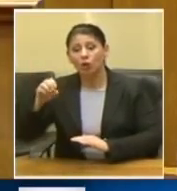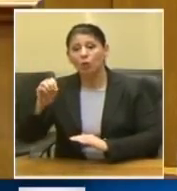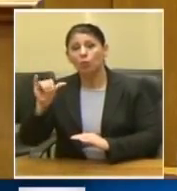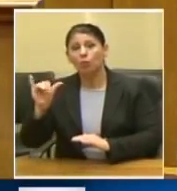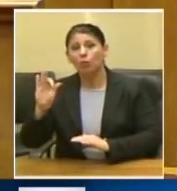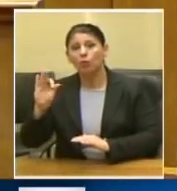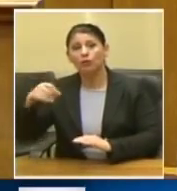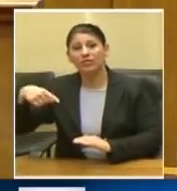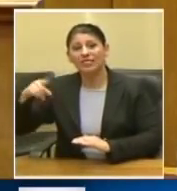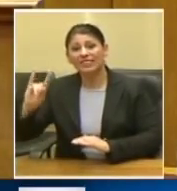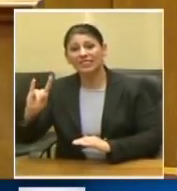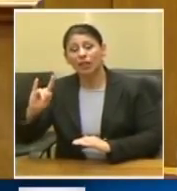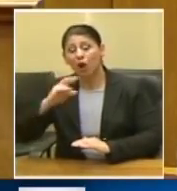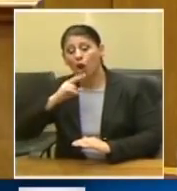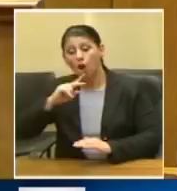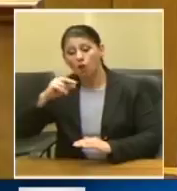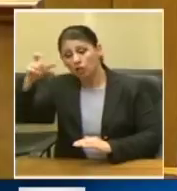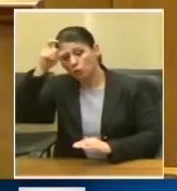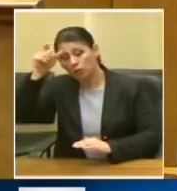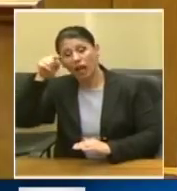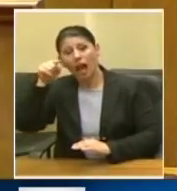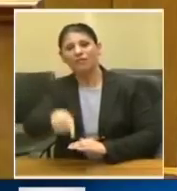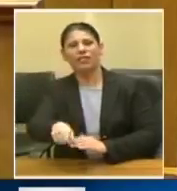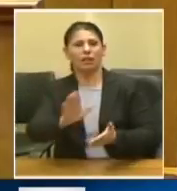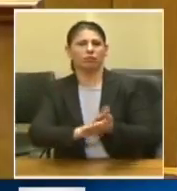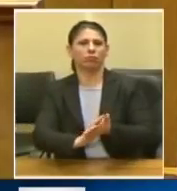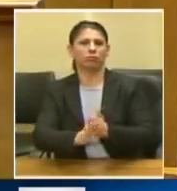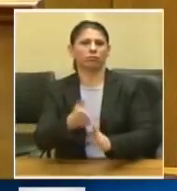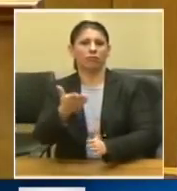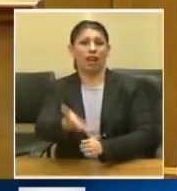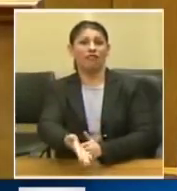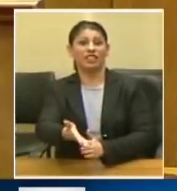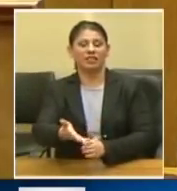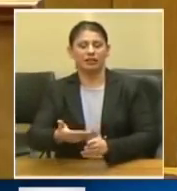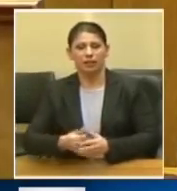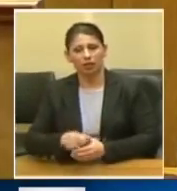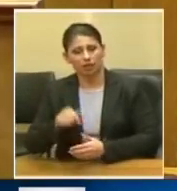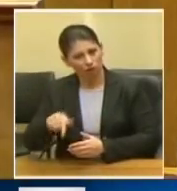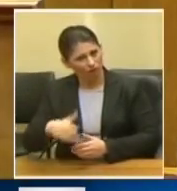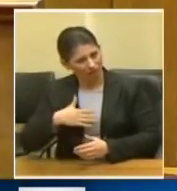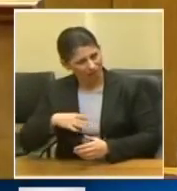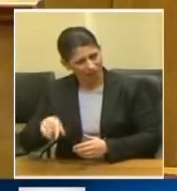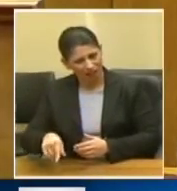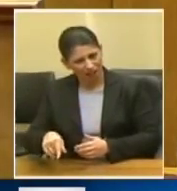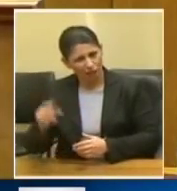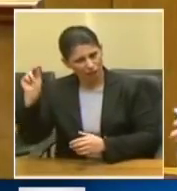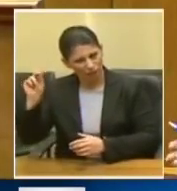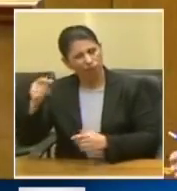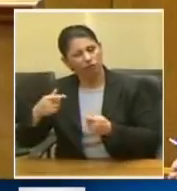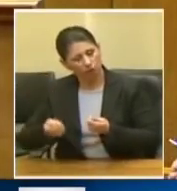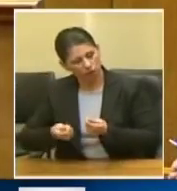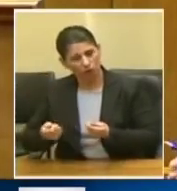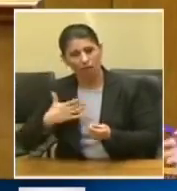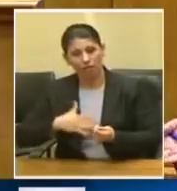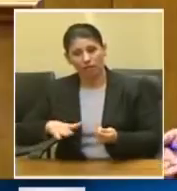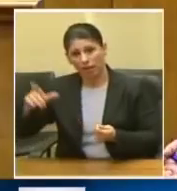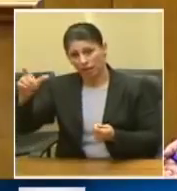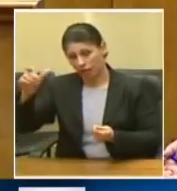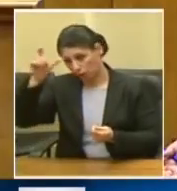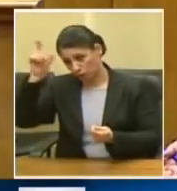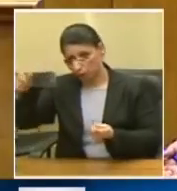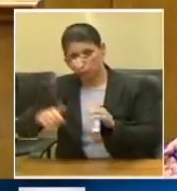είσαστε. Λοιπόν, αν τώρα λοιπόν θέλετε να ξεπληρώσετε και αυτό το γραμμάτιο, το θέλει και ο Ερντογάν, δεν έχετε κανένα